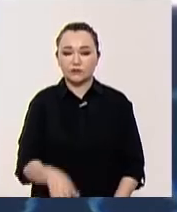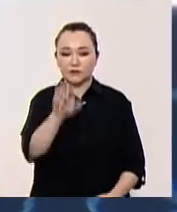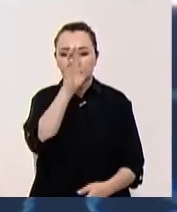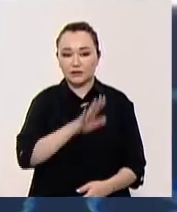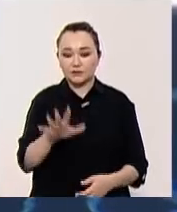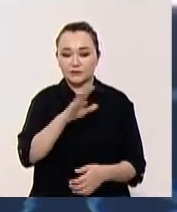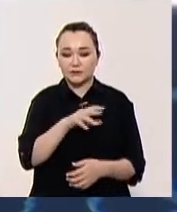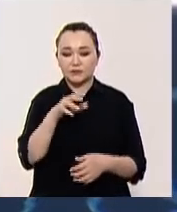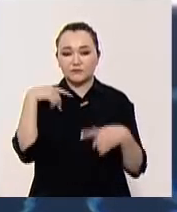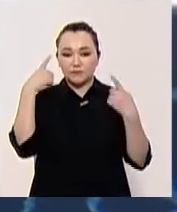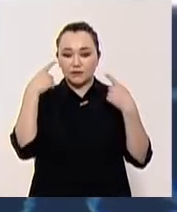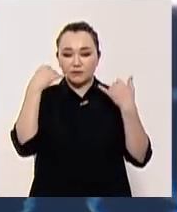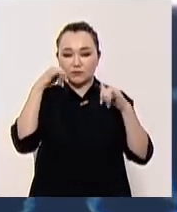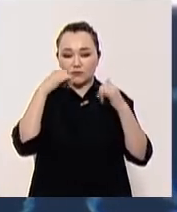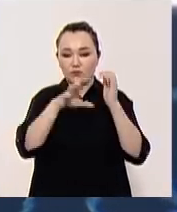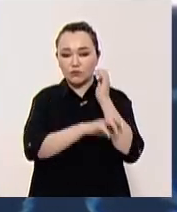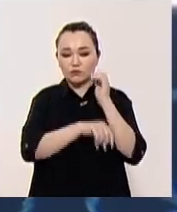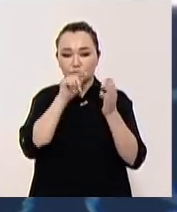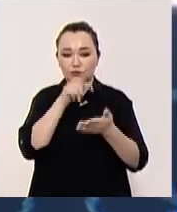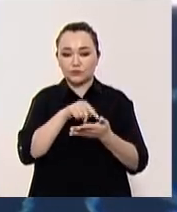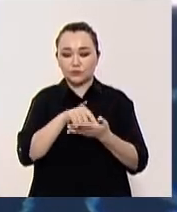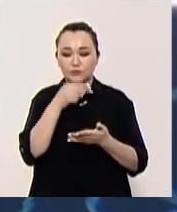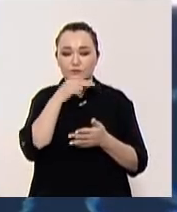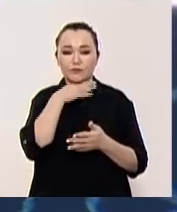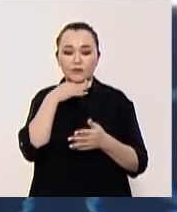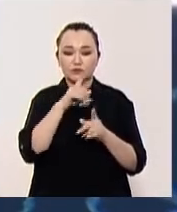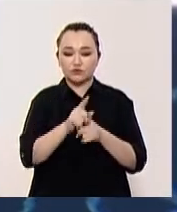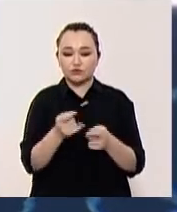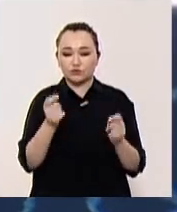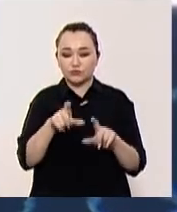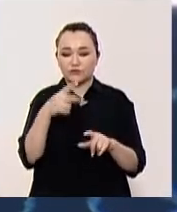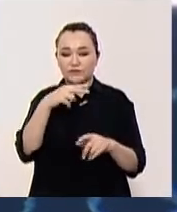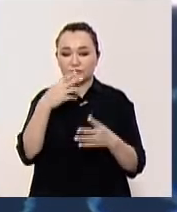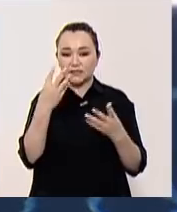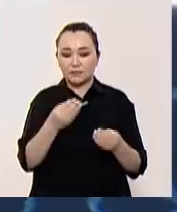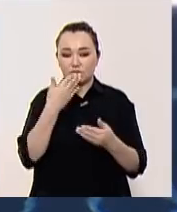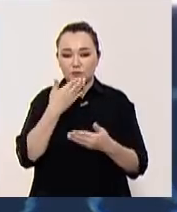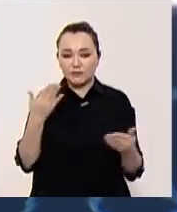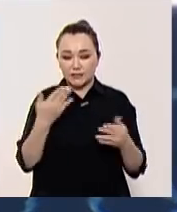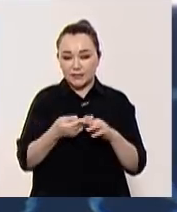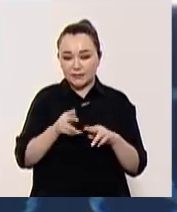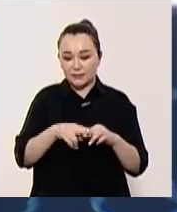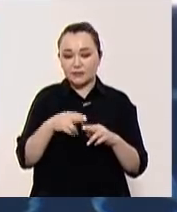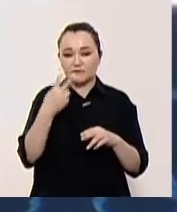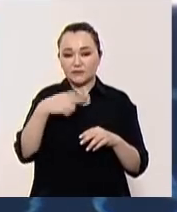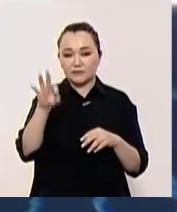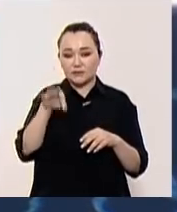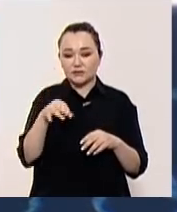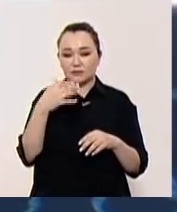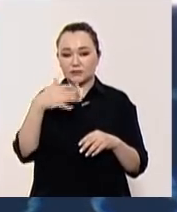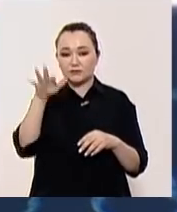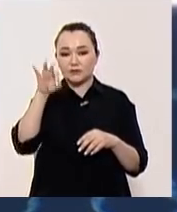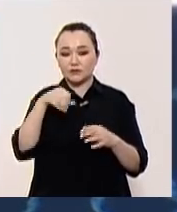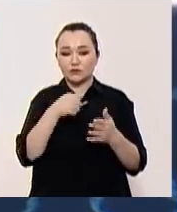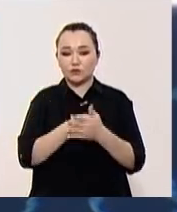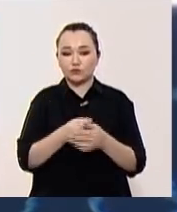Елімізде қой мен сүйір етінен кейін тауық еті де қымбаттады. Соңғы 20 күнде құс еті 20%-дан 50%-ға